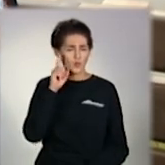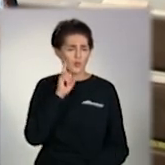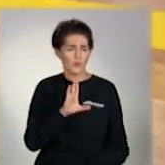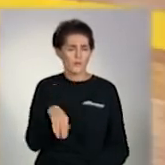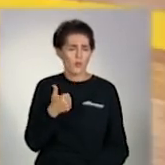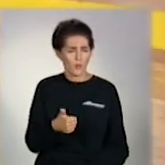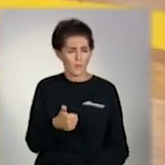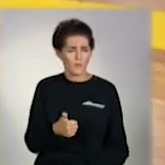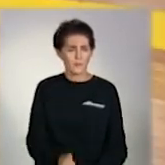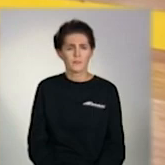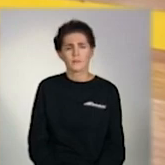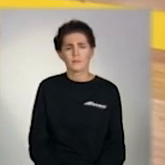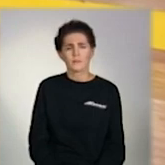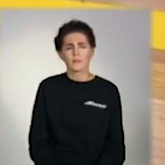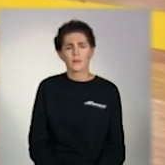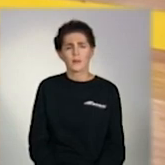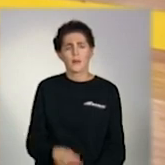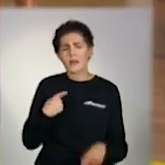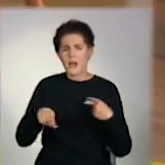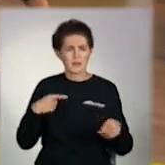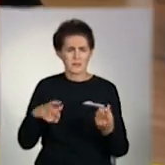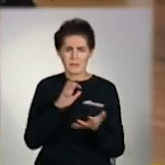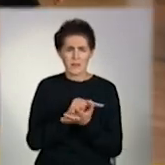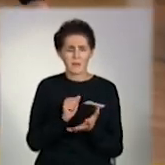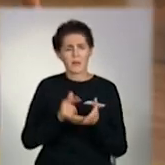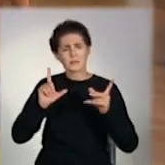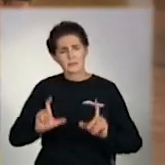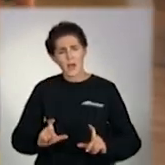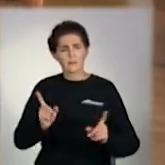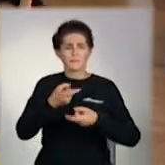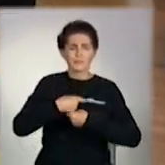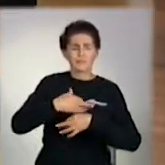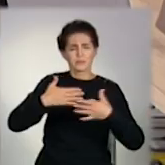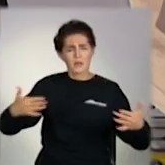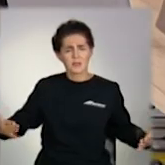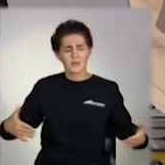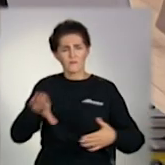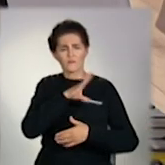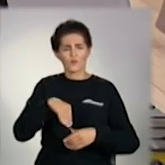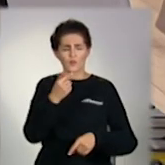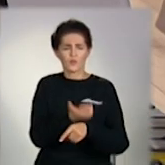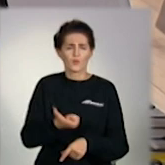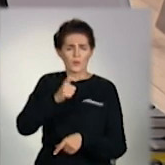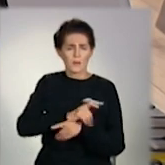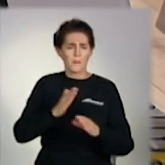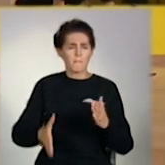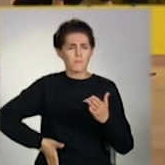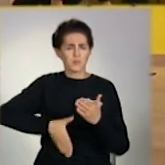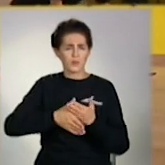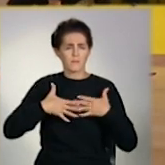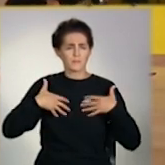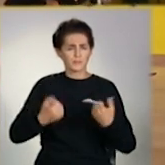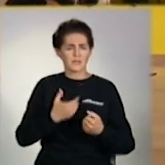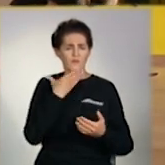хорошо. Відтискання, скручування, присідання та планка. Такі фізичні навантаження допоможуть підтримувати себе у